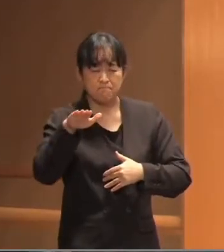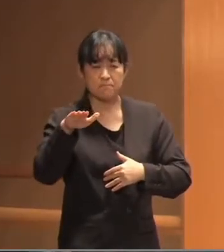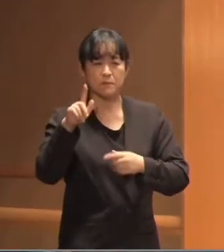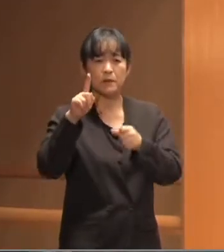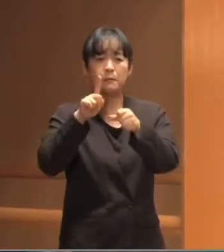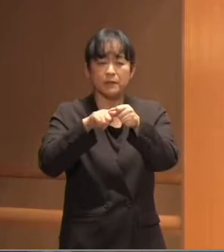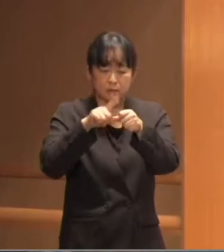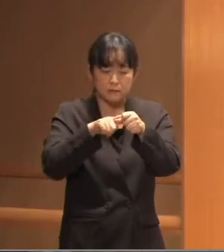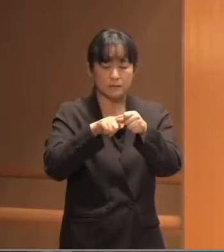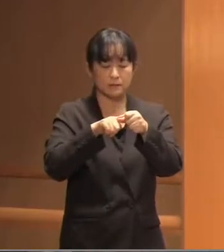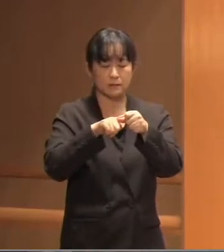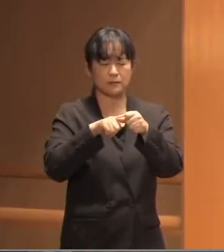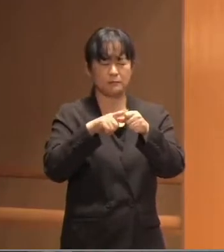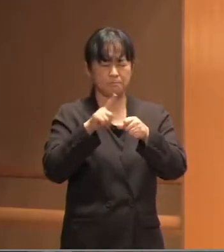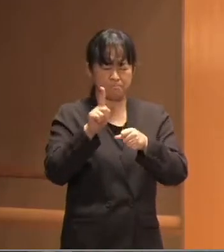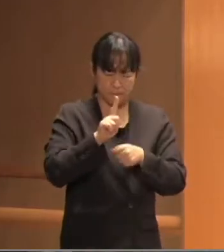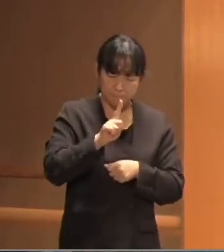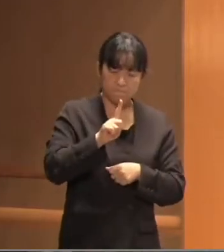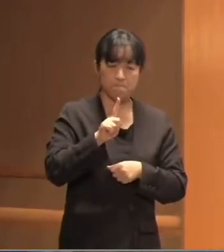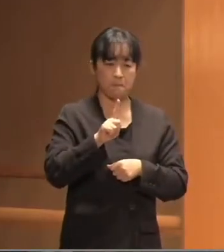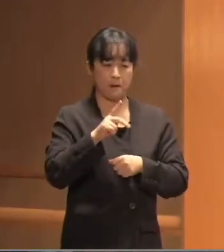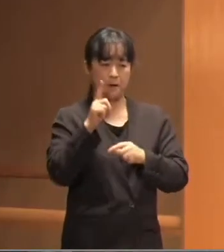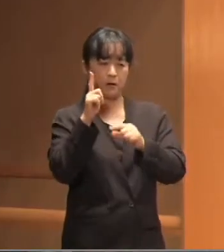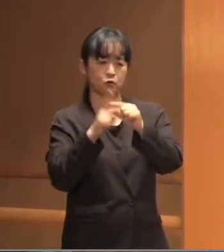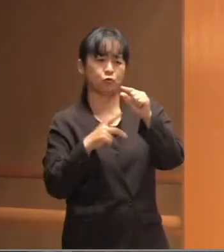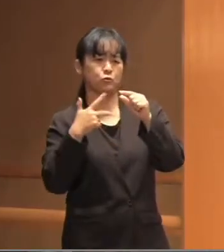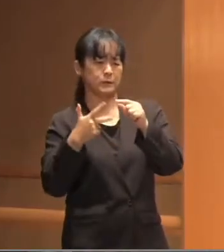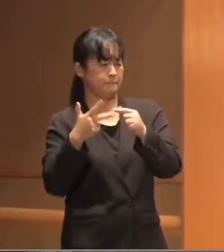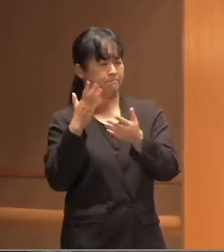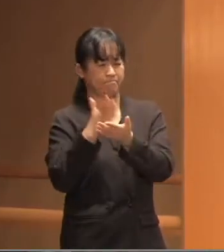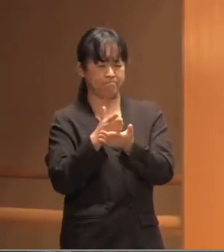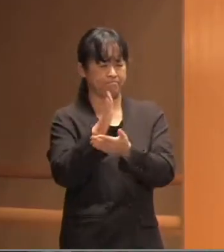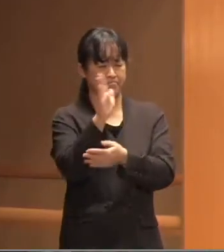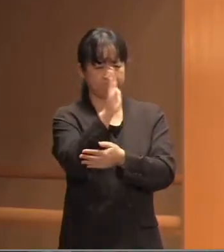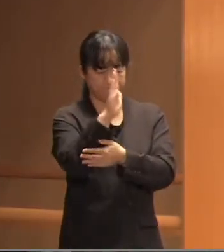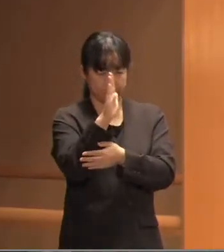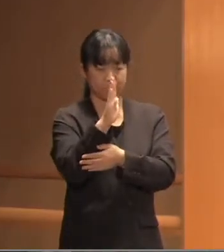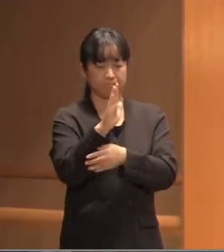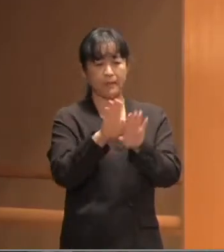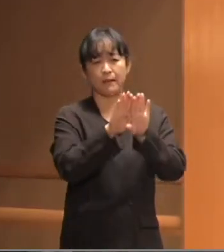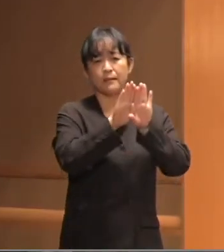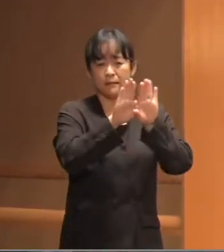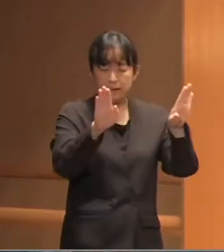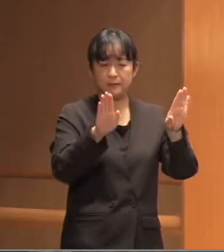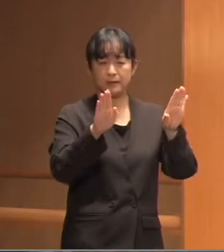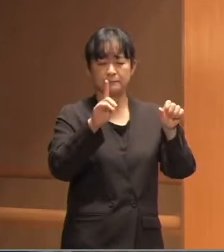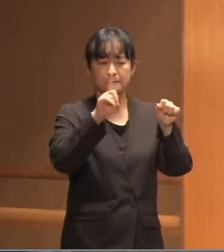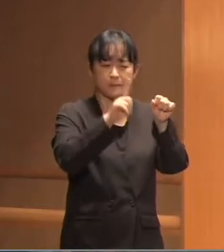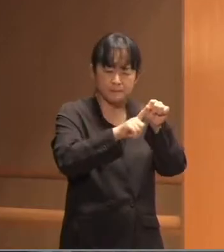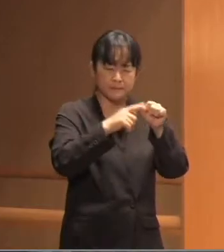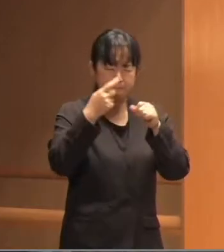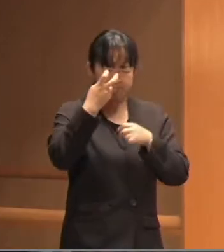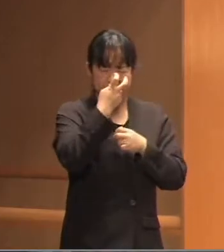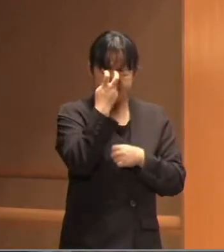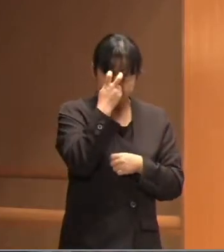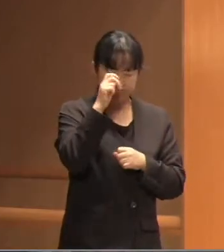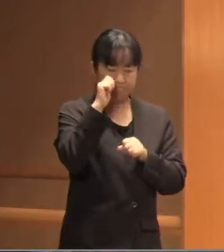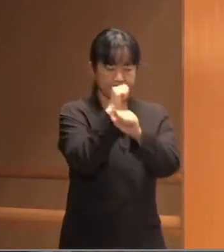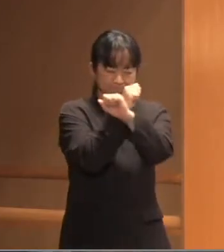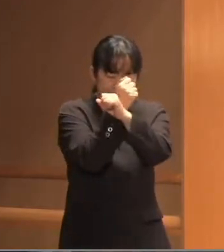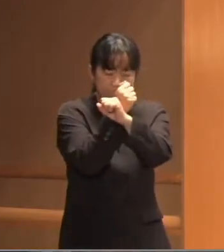、何としても中止をすることなく開催できる形を模索してまいりました。